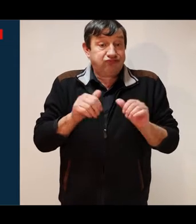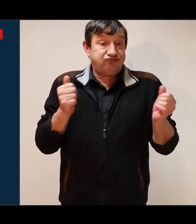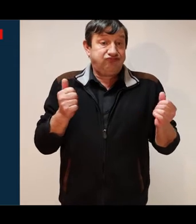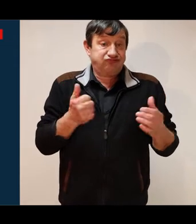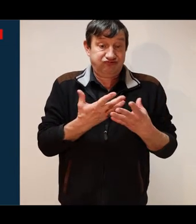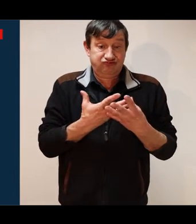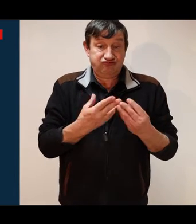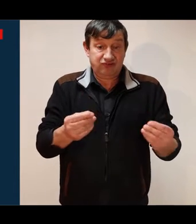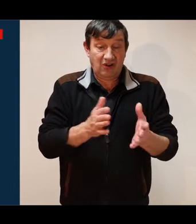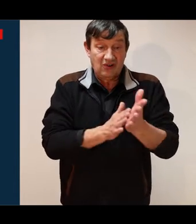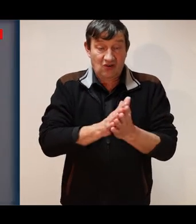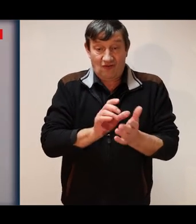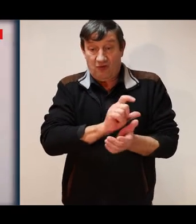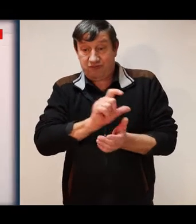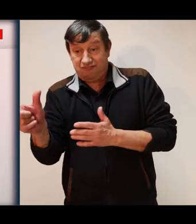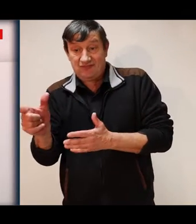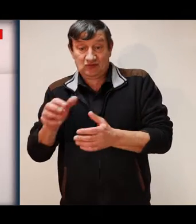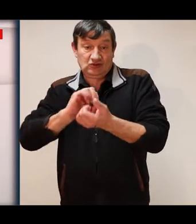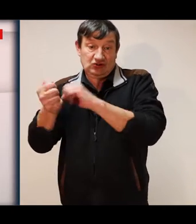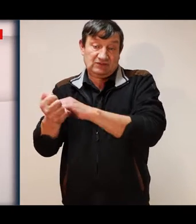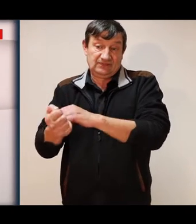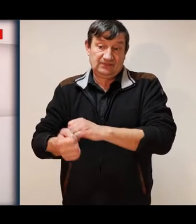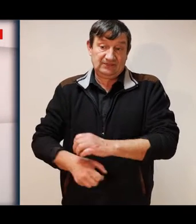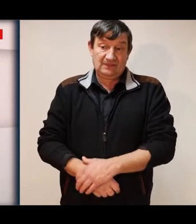plus le cas, je suis déjà sur l'étape d'après.